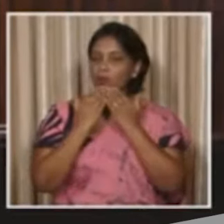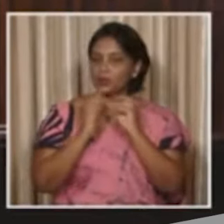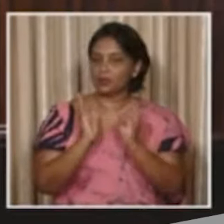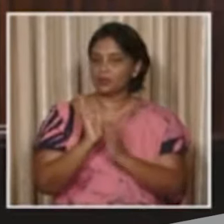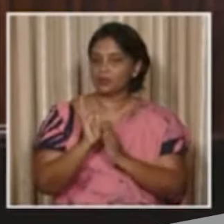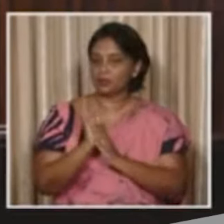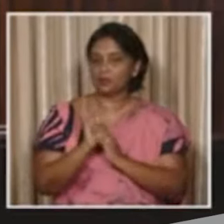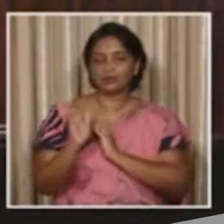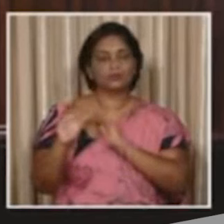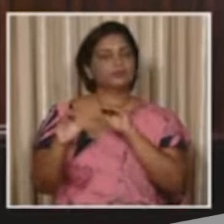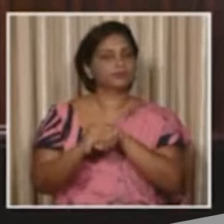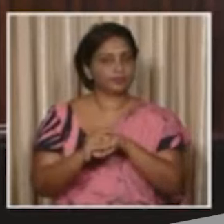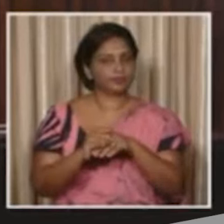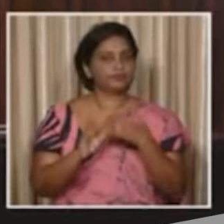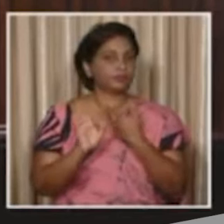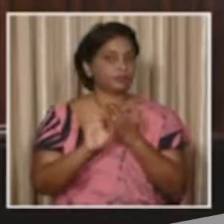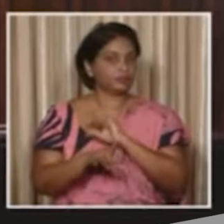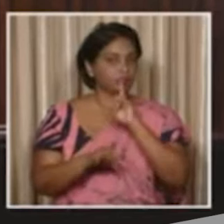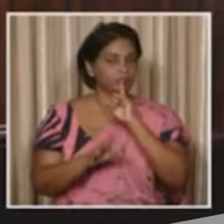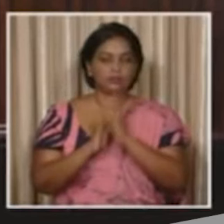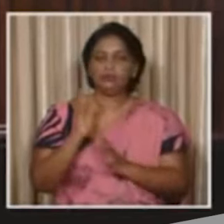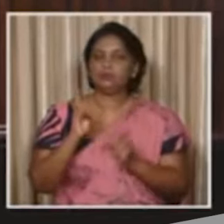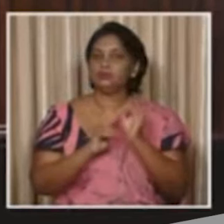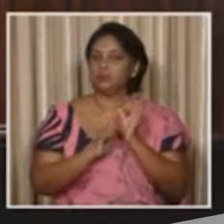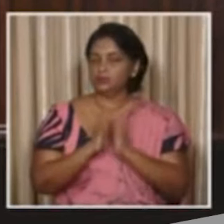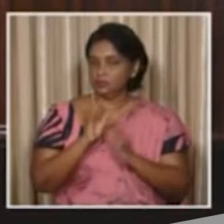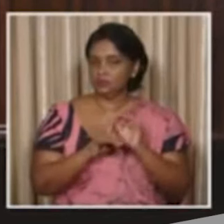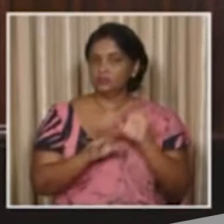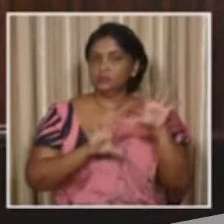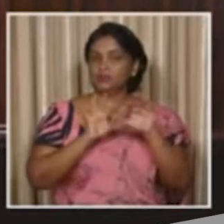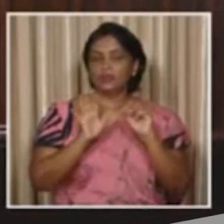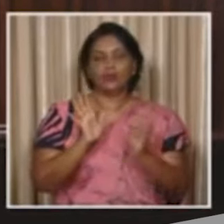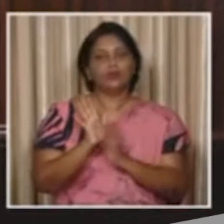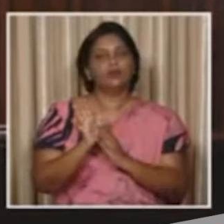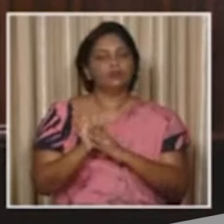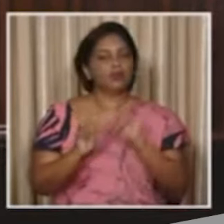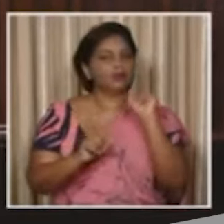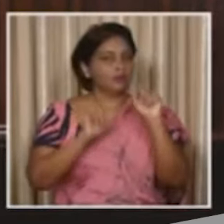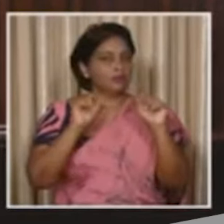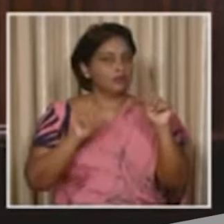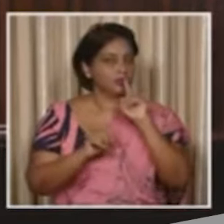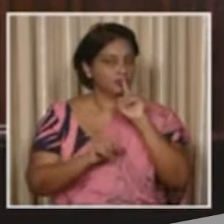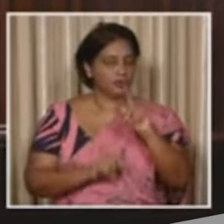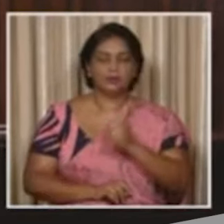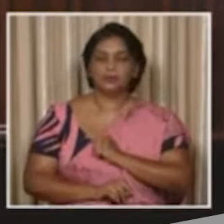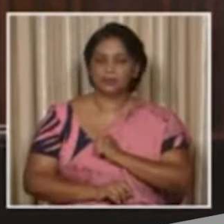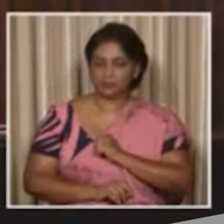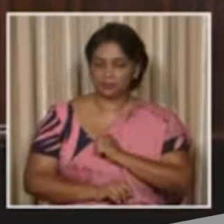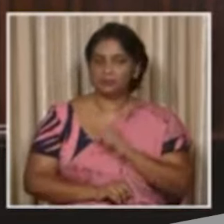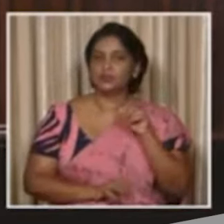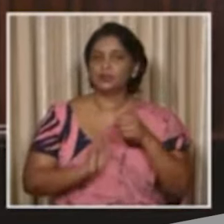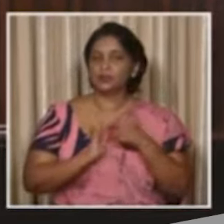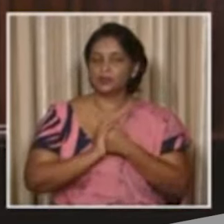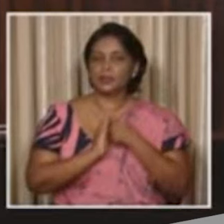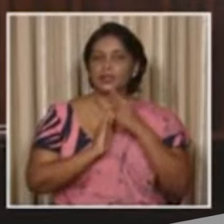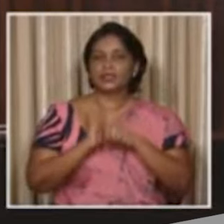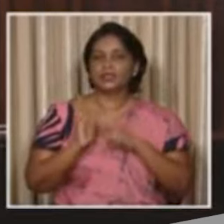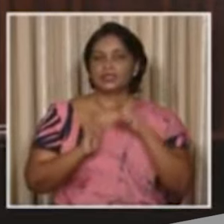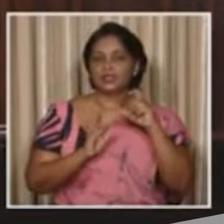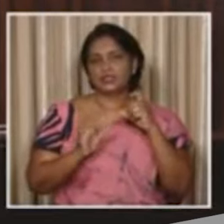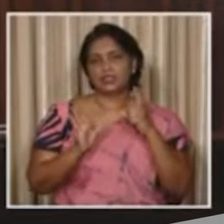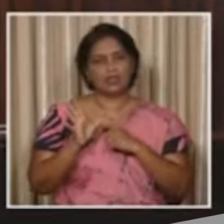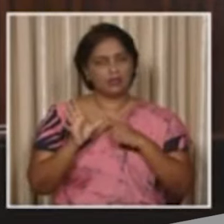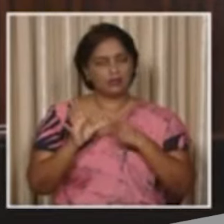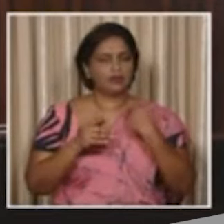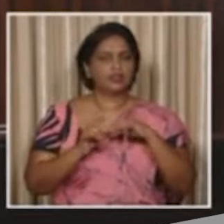සභාවේ සේවය කිරීම සඳහා මාත් සඳහා මන්ත්‍රීවරුන් තේරීම්කාරක සභාව විසින් නම් කරන ලද දන්වනු කැමැත්තෙමි. ගරු ජේසී අලවතුල මහතා,